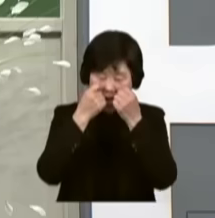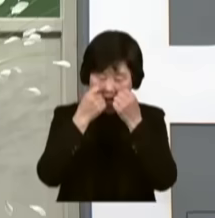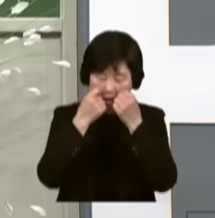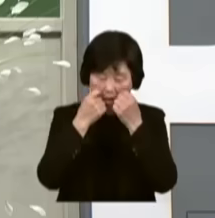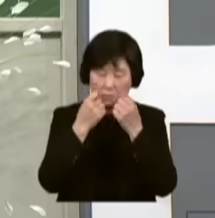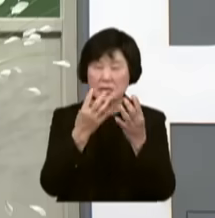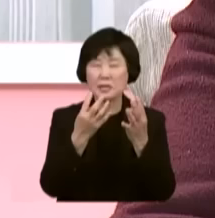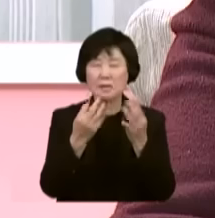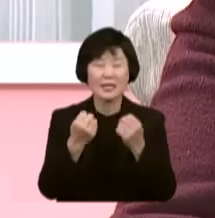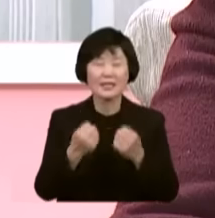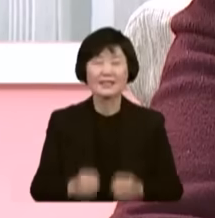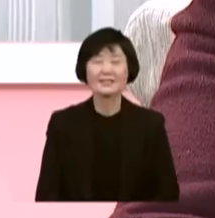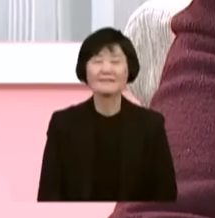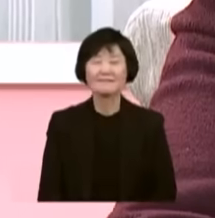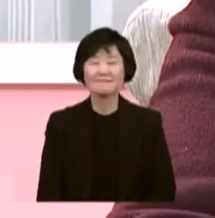전에도 그래. 많았어.